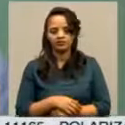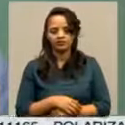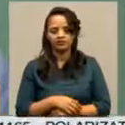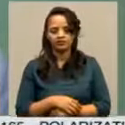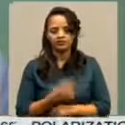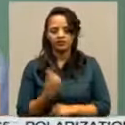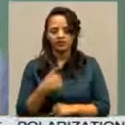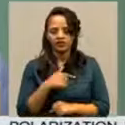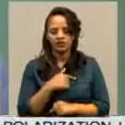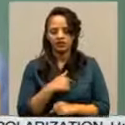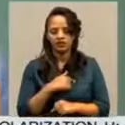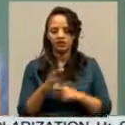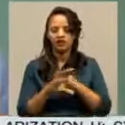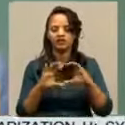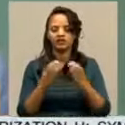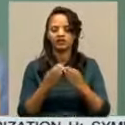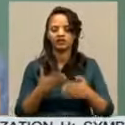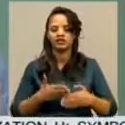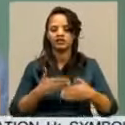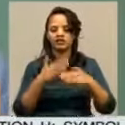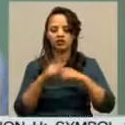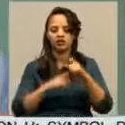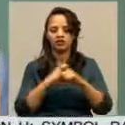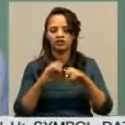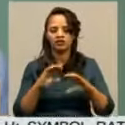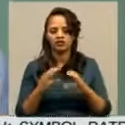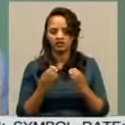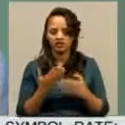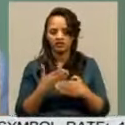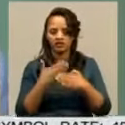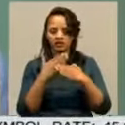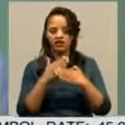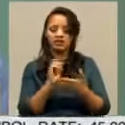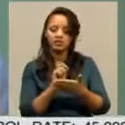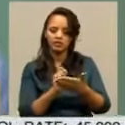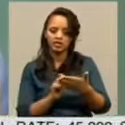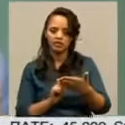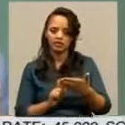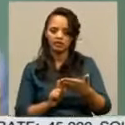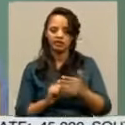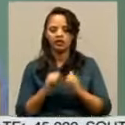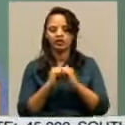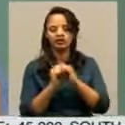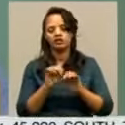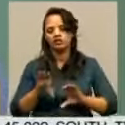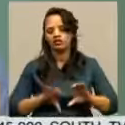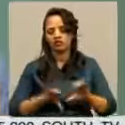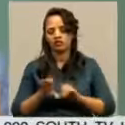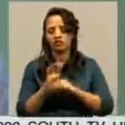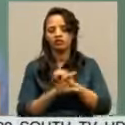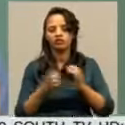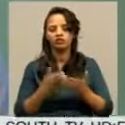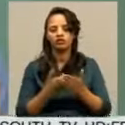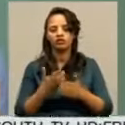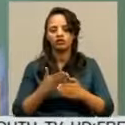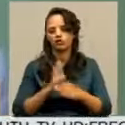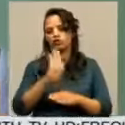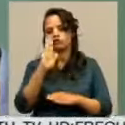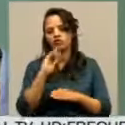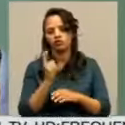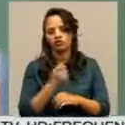ይሄ ባህል በሀገር አቀፍ ደረጃ በዓለም አቀፍ ደረጃ ታዋቂ ሆኖ በዩኔስኮ እንዲመዘገብ ትግል ማድረግ መቻል አለ። በሀገር ኢኮኖሚ ደረጃ ላይ ደግሞ የራሱ የሆነ